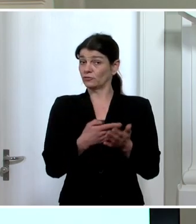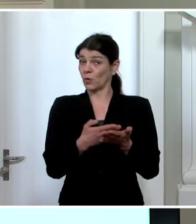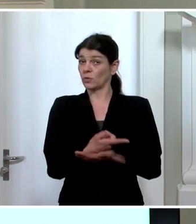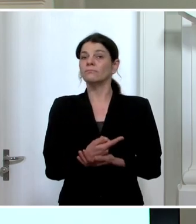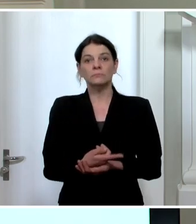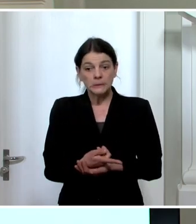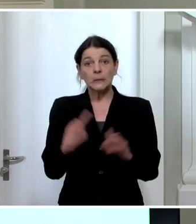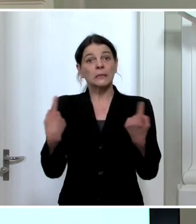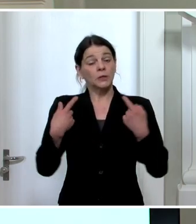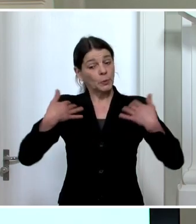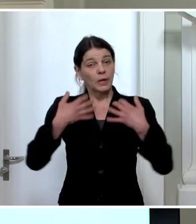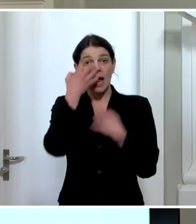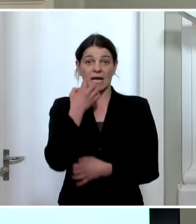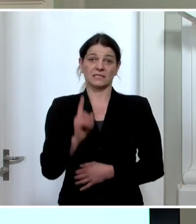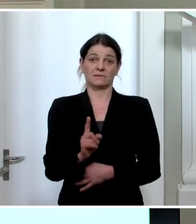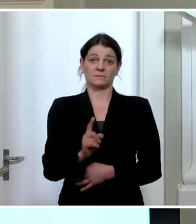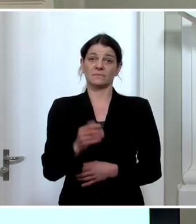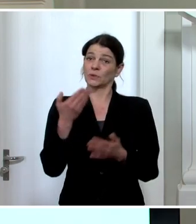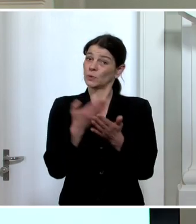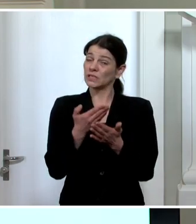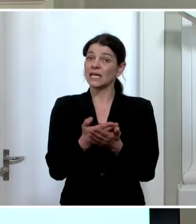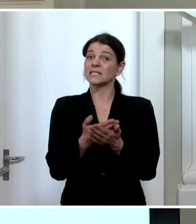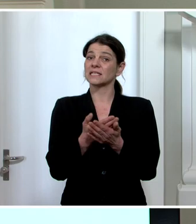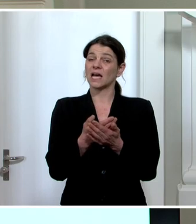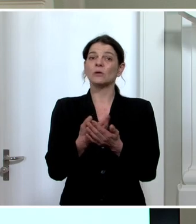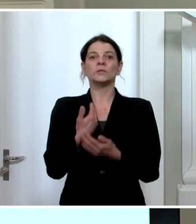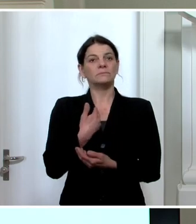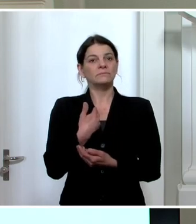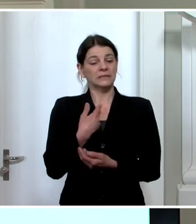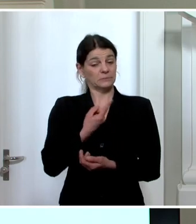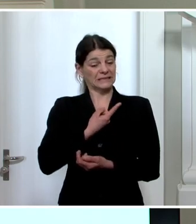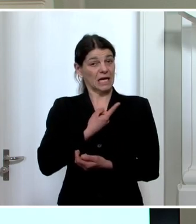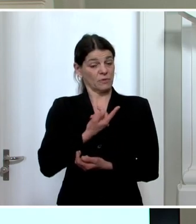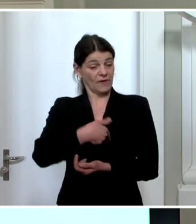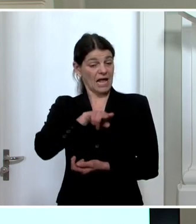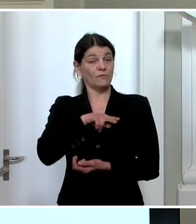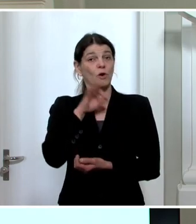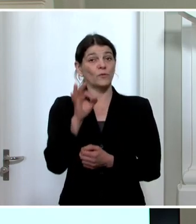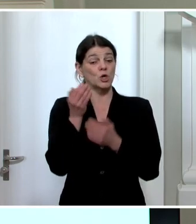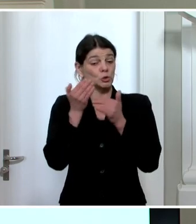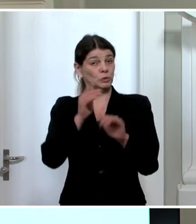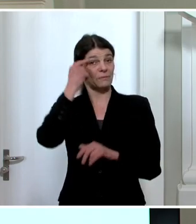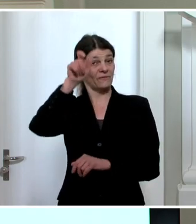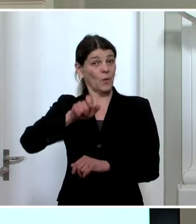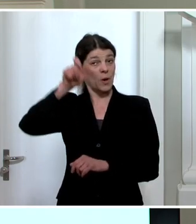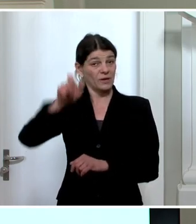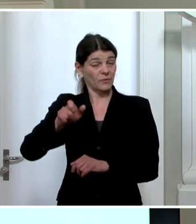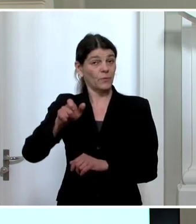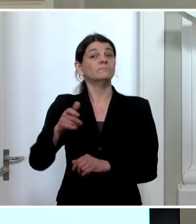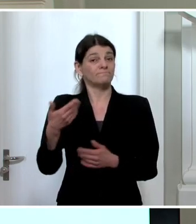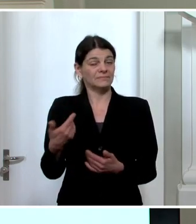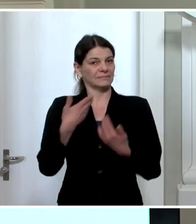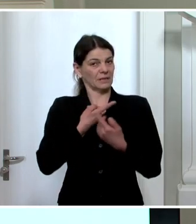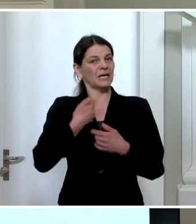die Lage ist. Ich wende mich deshalb heute als für den Schutz der Bevölkerung verantwortliche